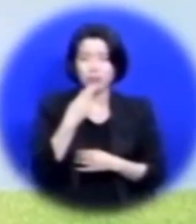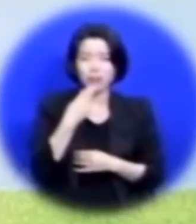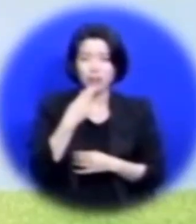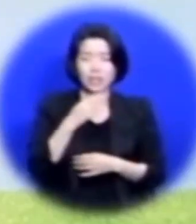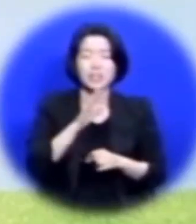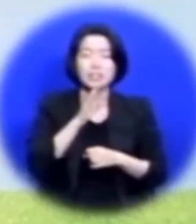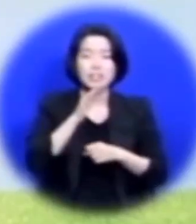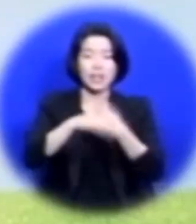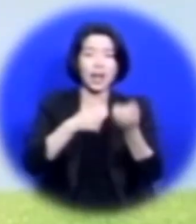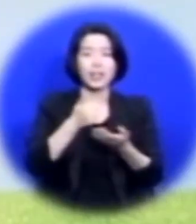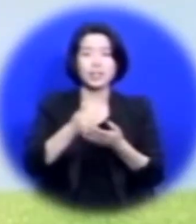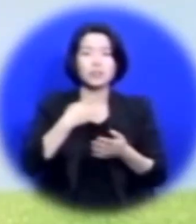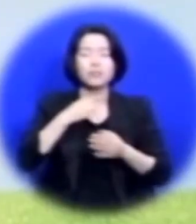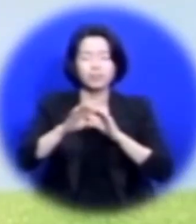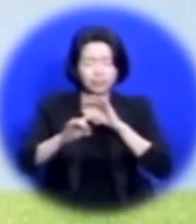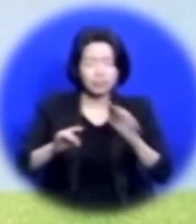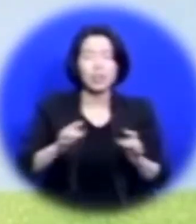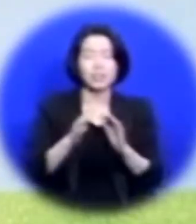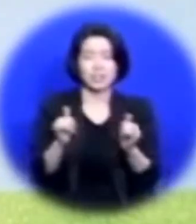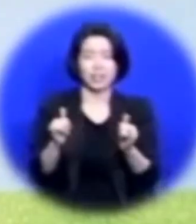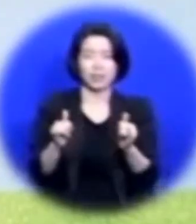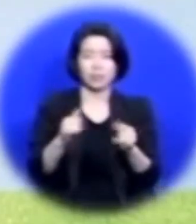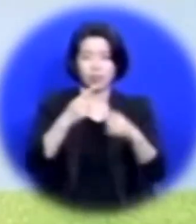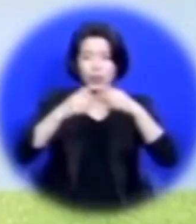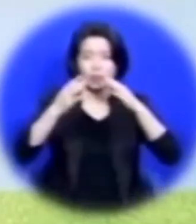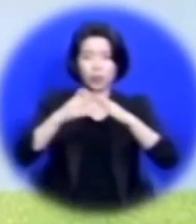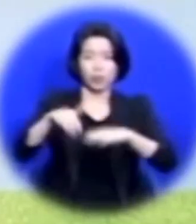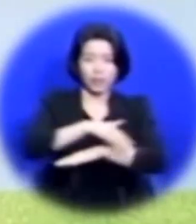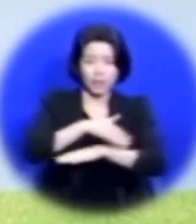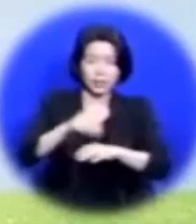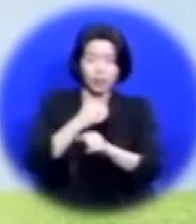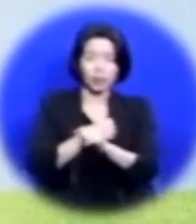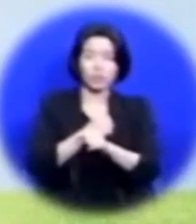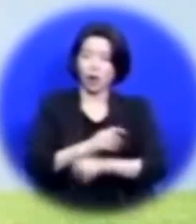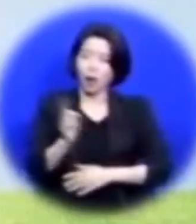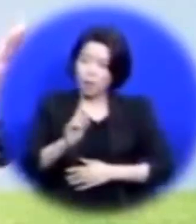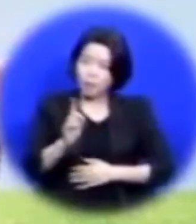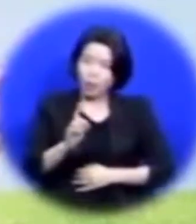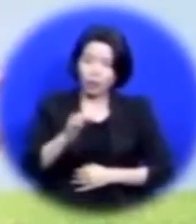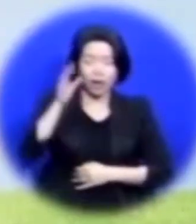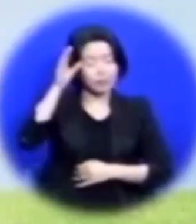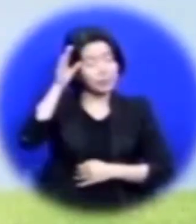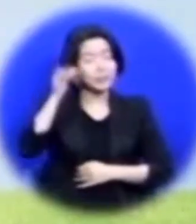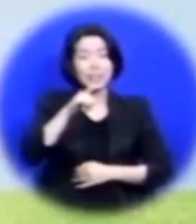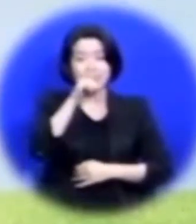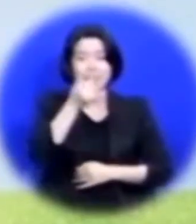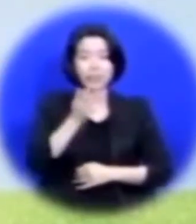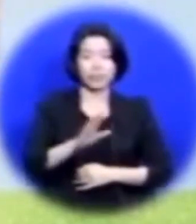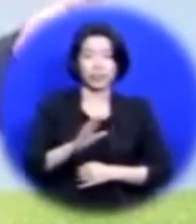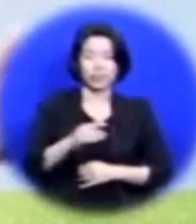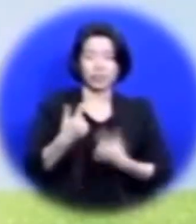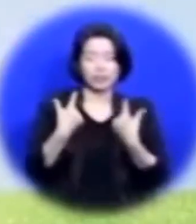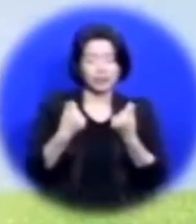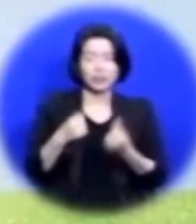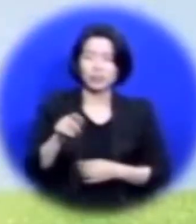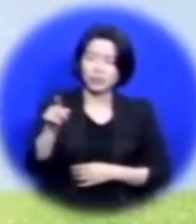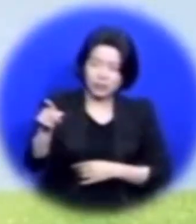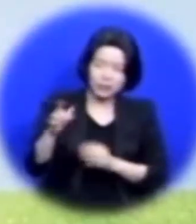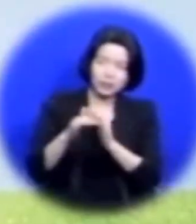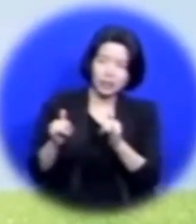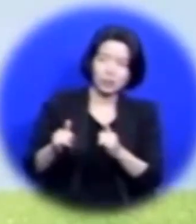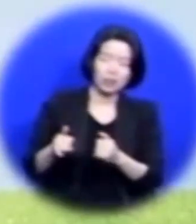갈망하는 사람 교회를 다닌다고 해서 뭔가 좀 기대를 했는데 여차 4 그 사람들이